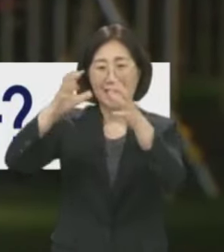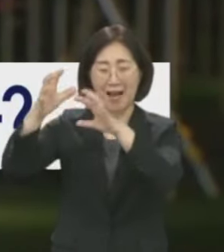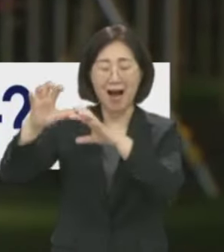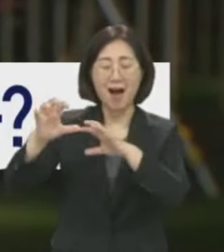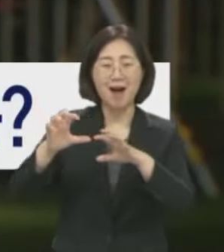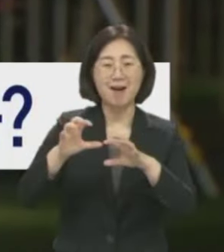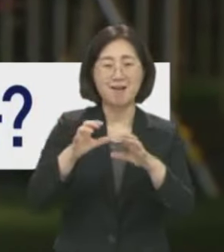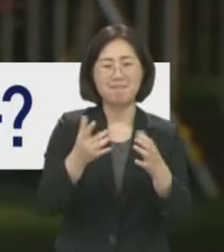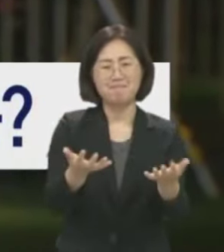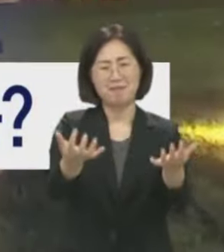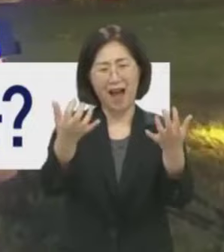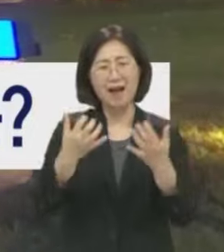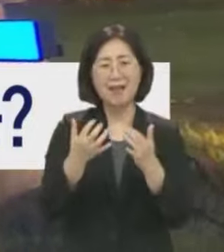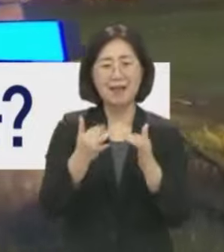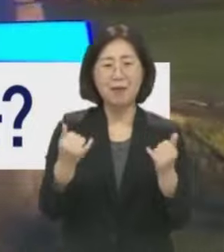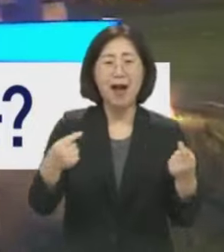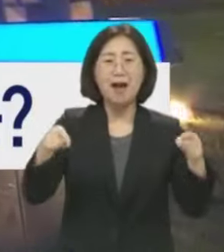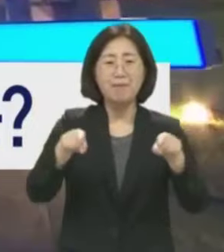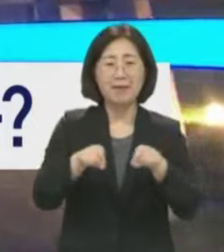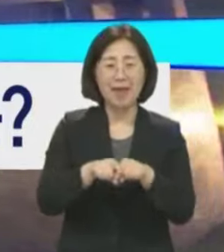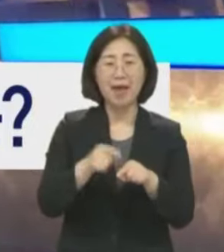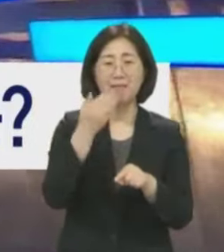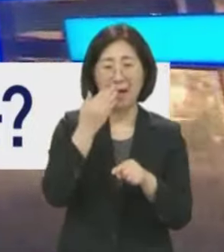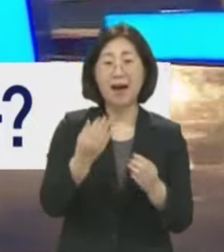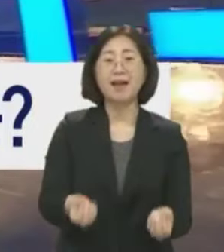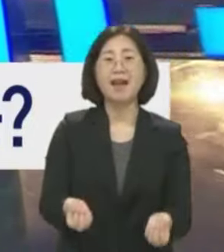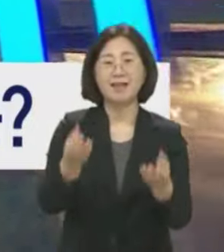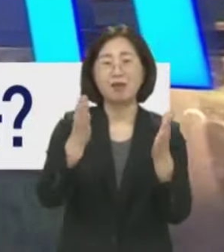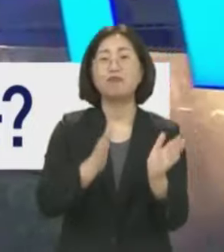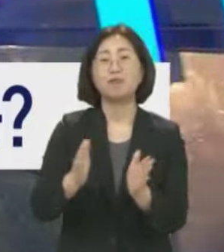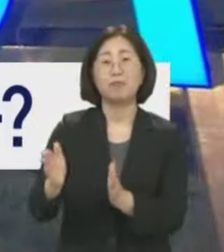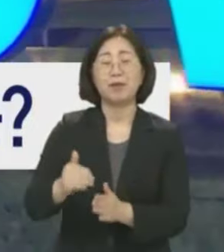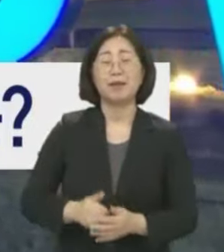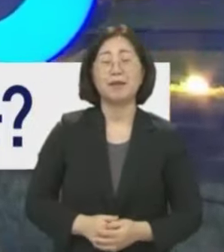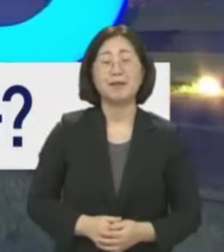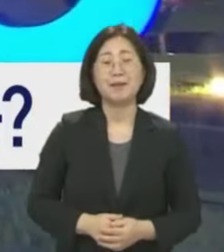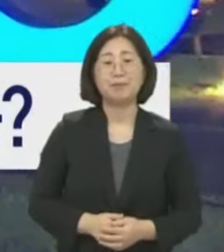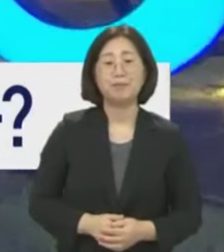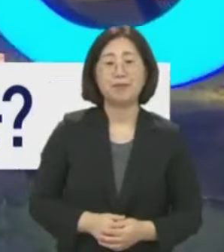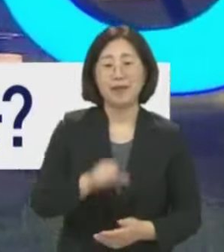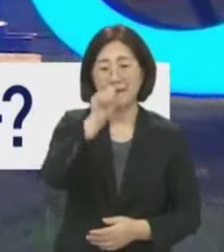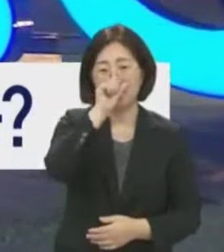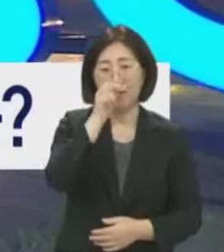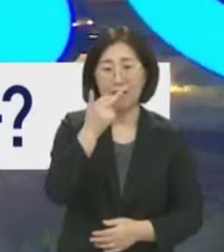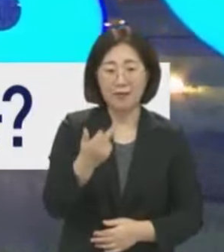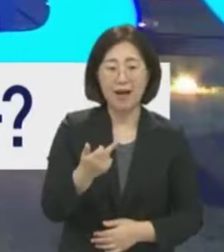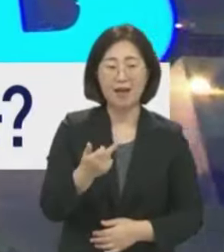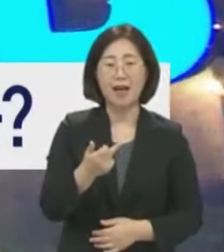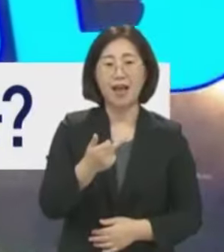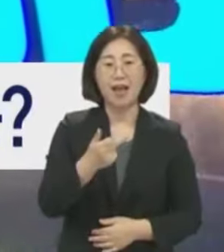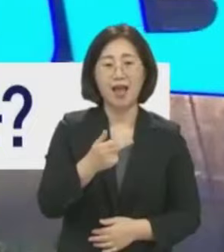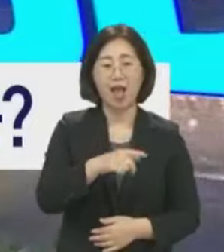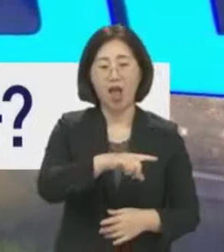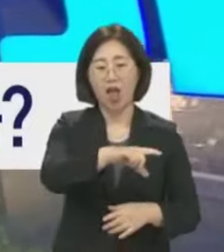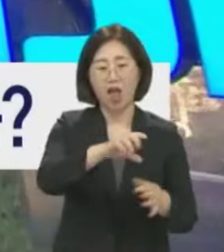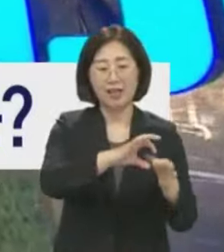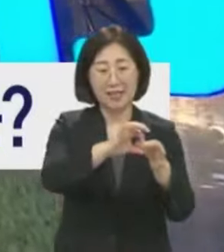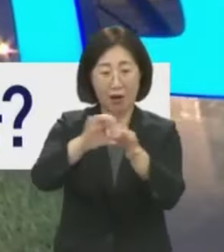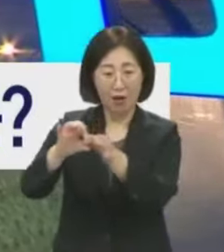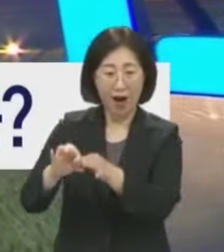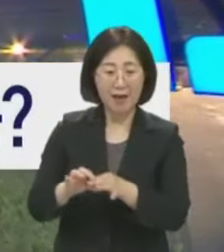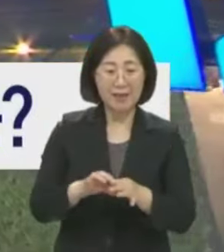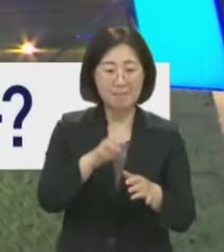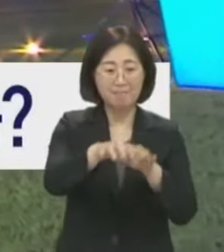국제적인 세계적인 축제가 될 수 있도록 노력을 하고 있다는 말씀을 드리고요. 우리 서산이 가지고 있는 여러 가지 훌륭한 인프라 자원들이